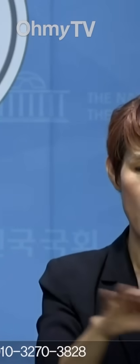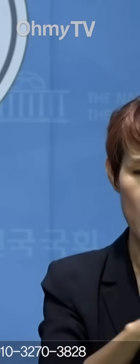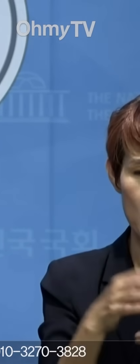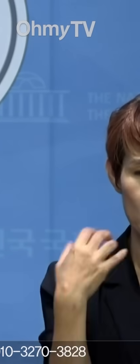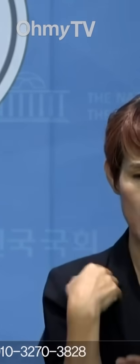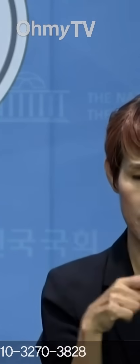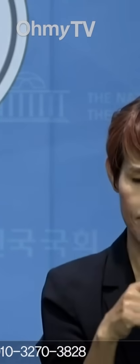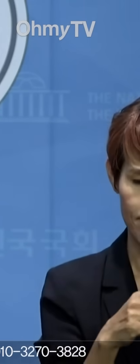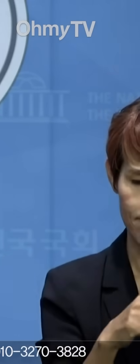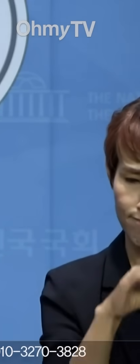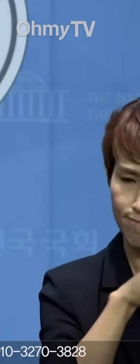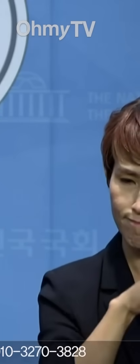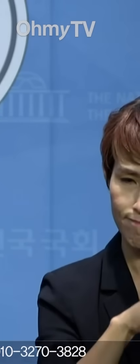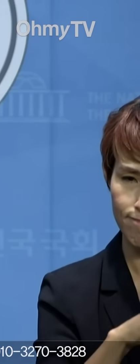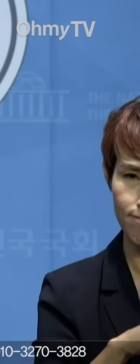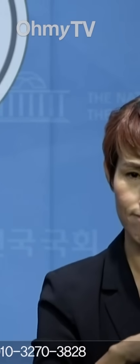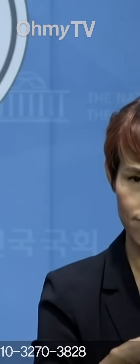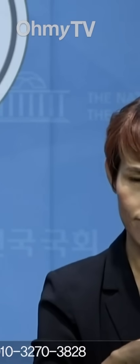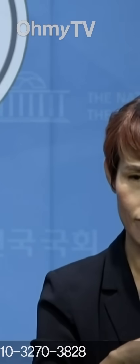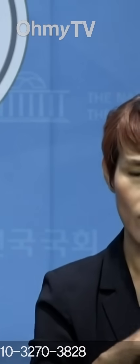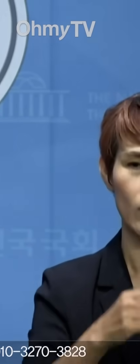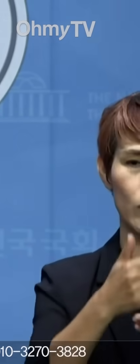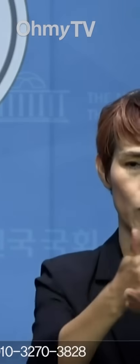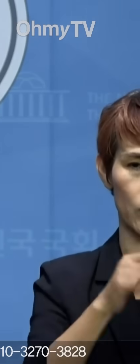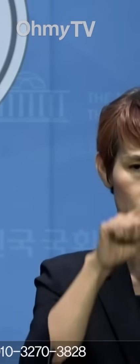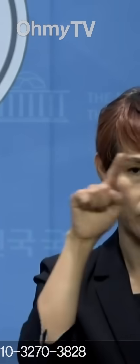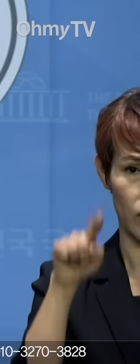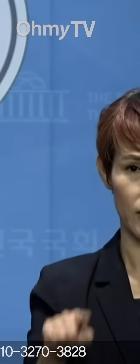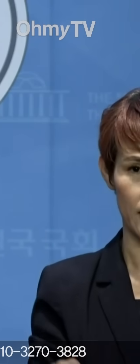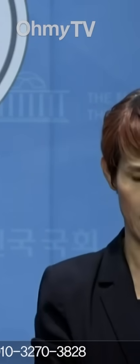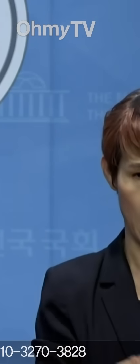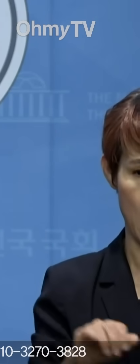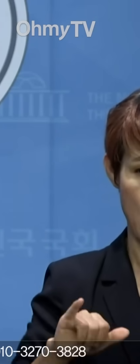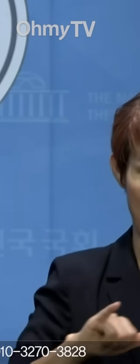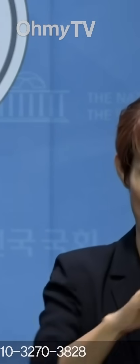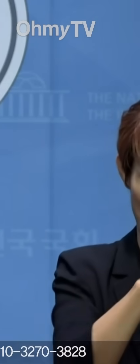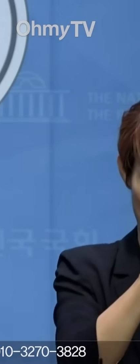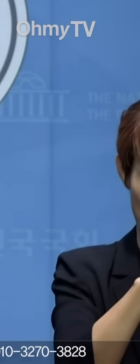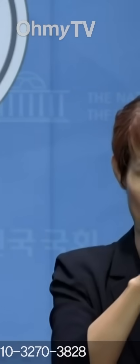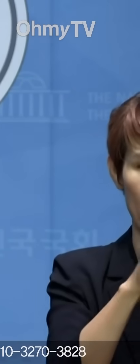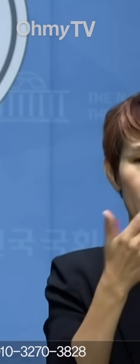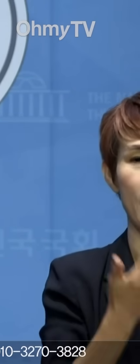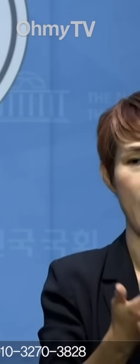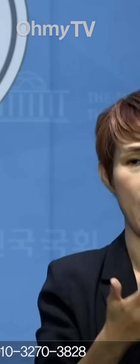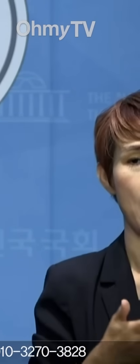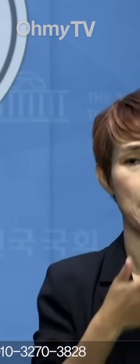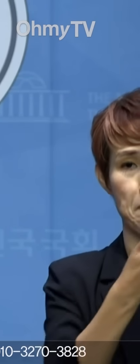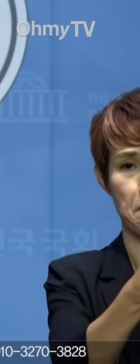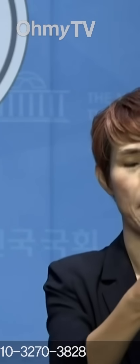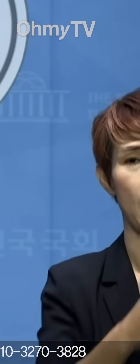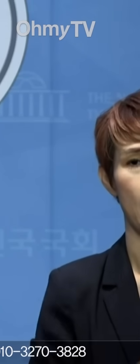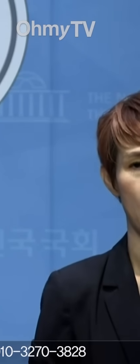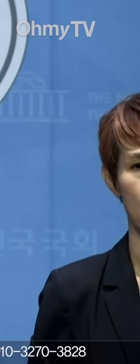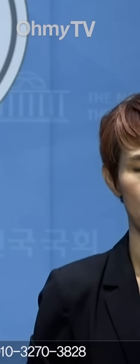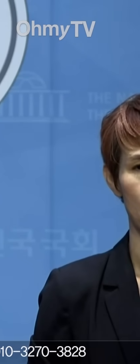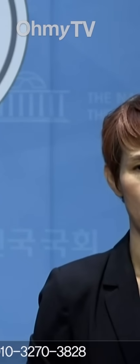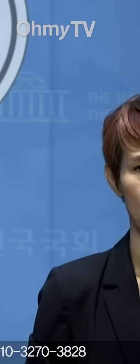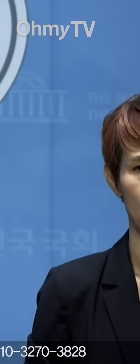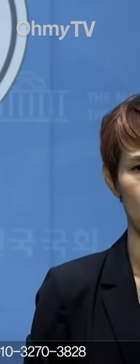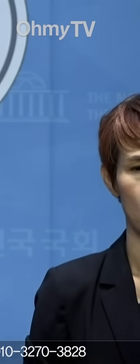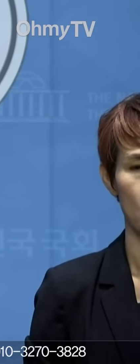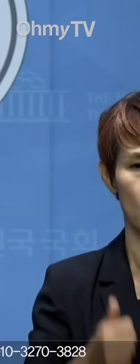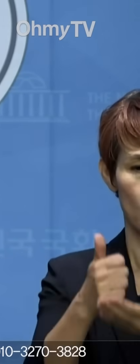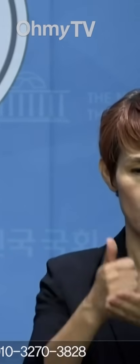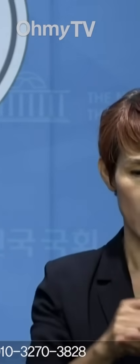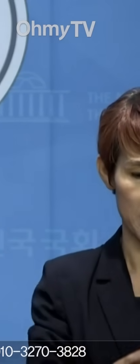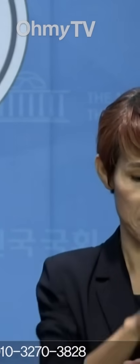세부 내역이 포함된 초청장과 항공권까지 요청했었습니다. 이 초청 요청